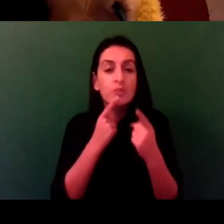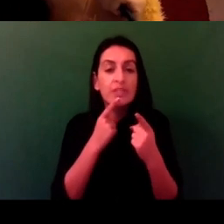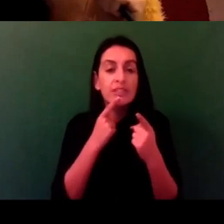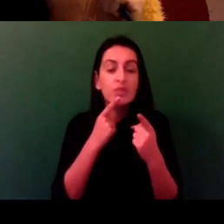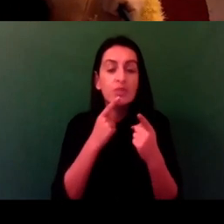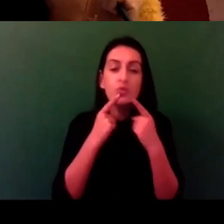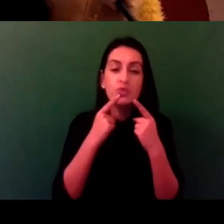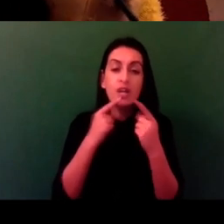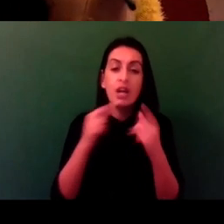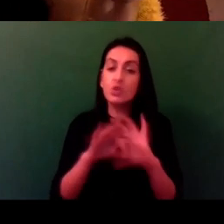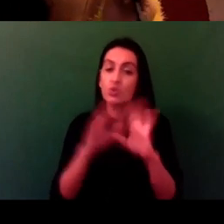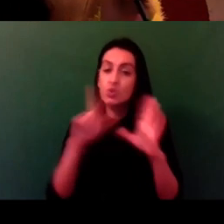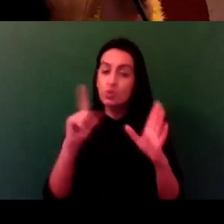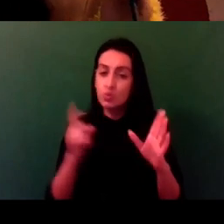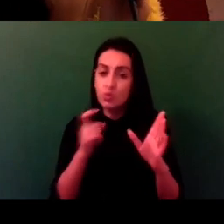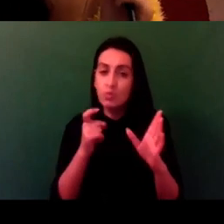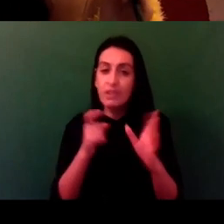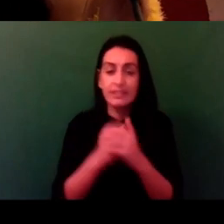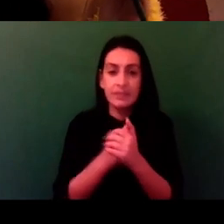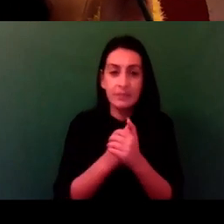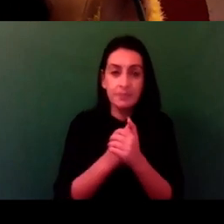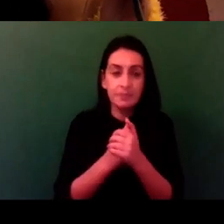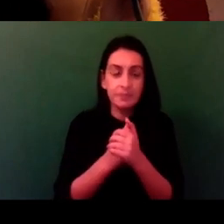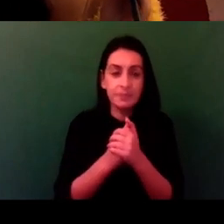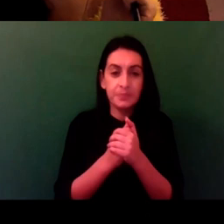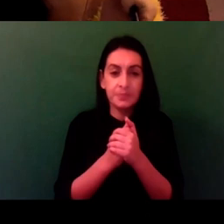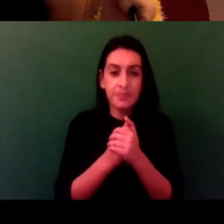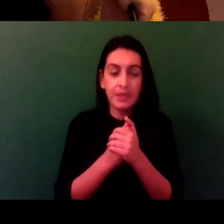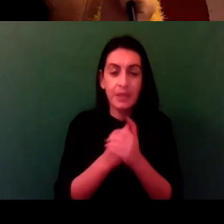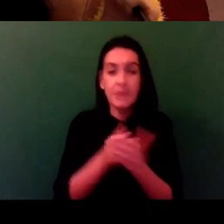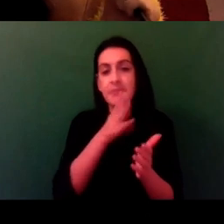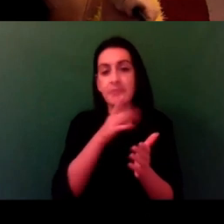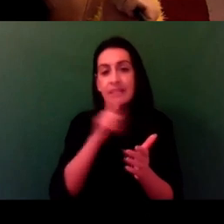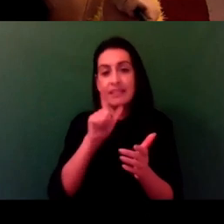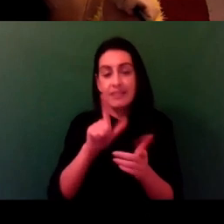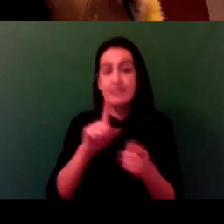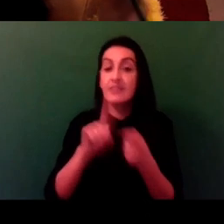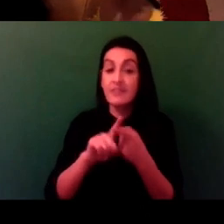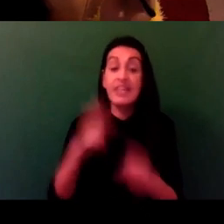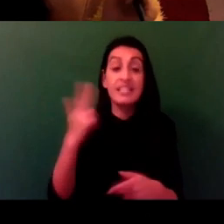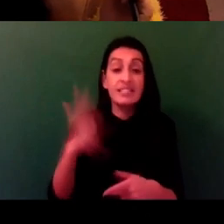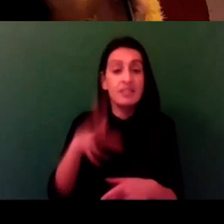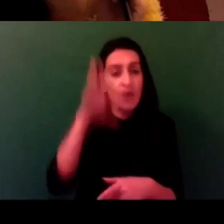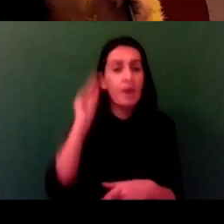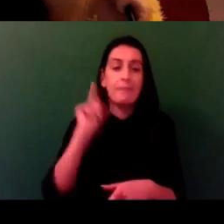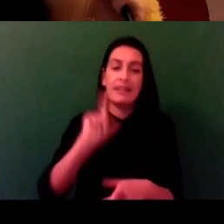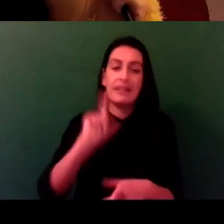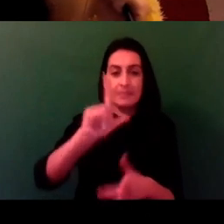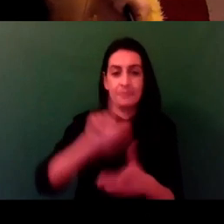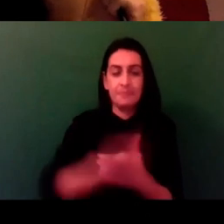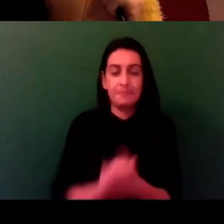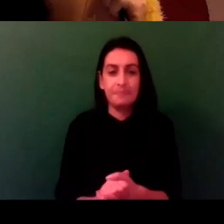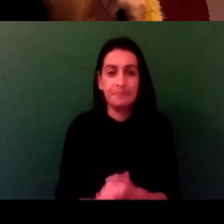devretmeyi çok sahip olduğumuz, düşündüğümüz. Bence çok hızlı öğrenmemiz gerekiyor. Çok teşekkür ederim tekrar bunu organize ettiğiniz için. O